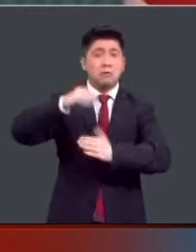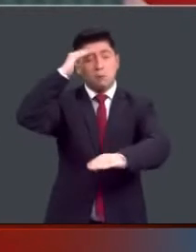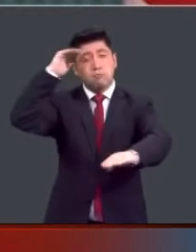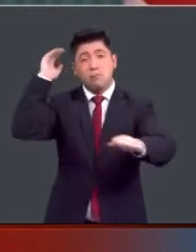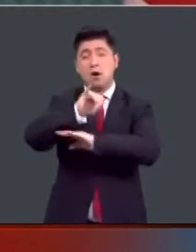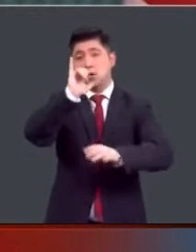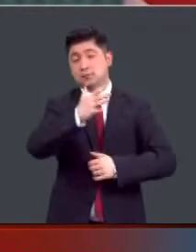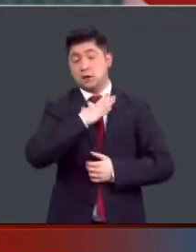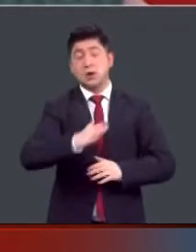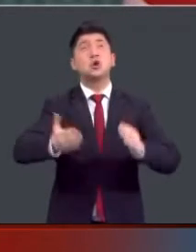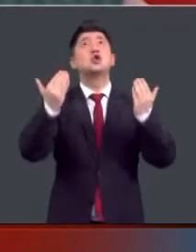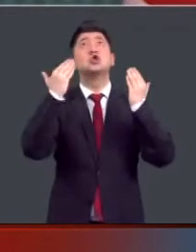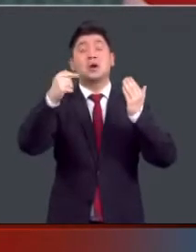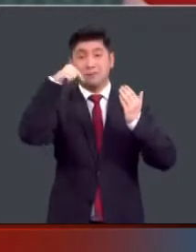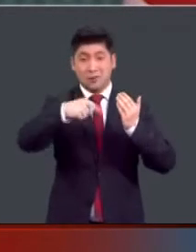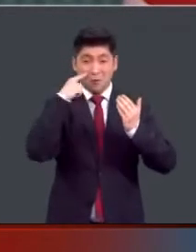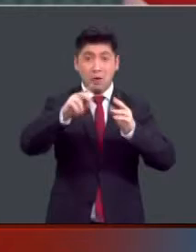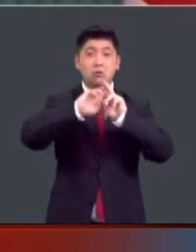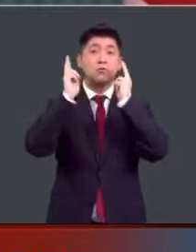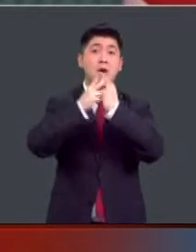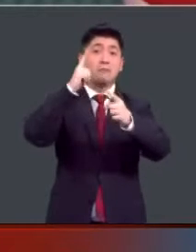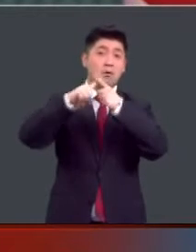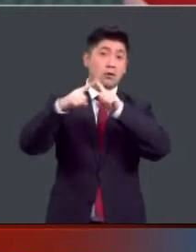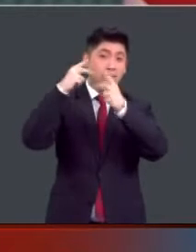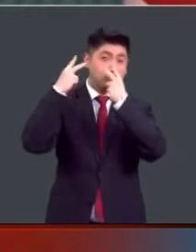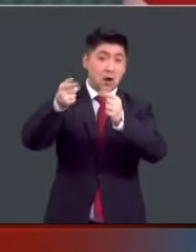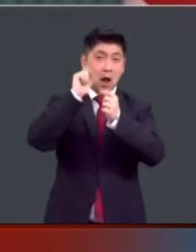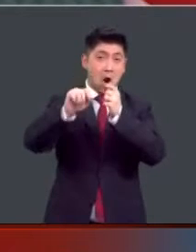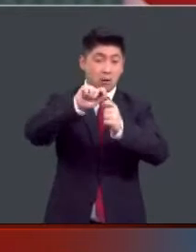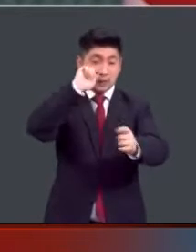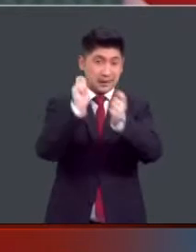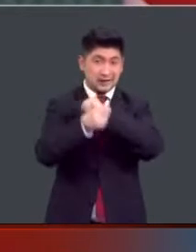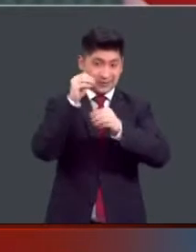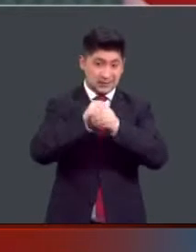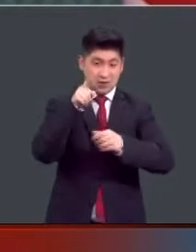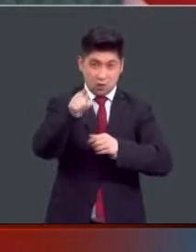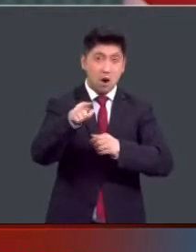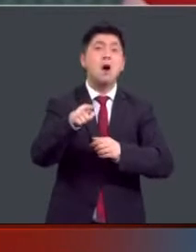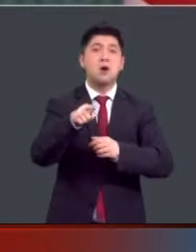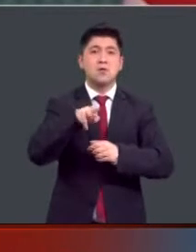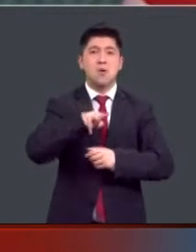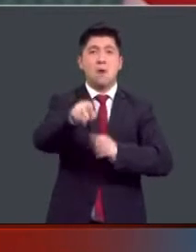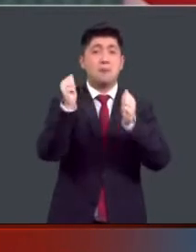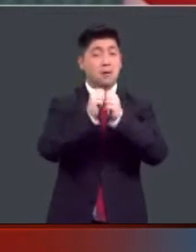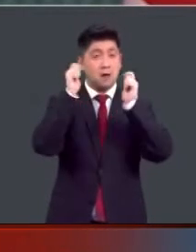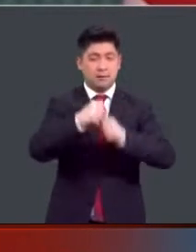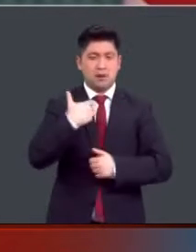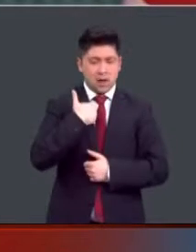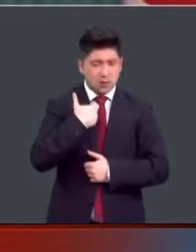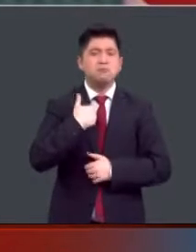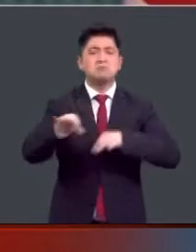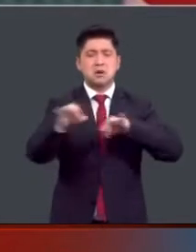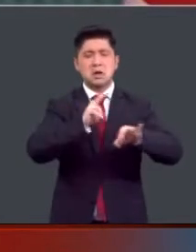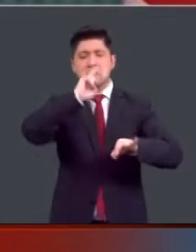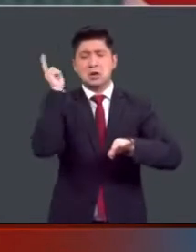inşallah bu defa küresel siyasi ve ekonomik değişimin önünden giderek kendi insiyatifleri